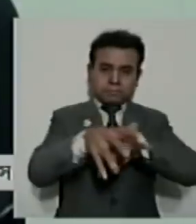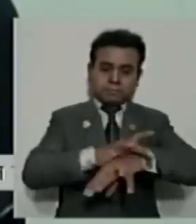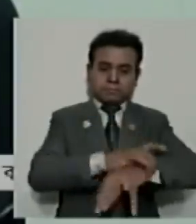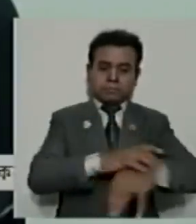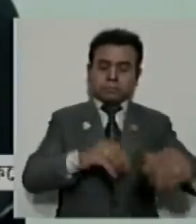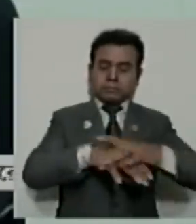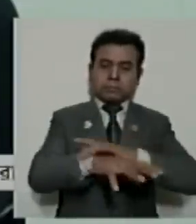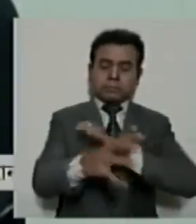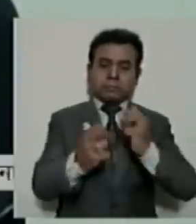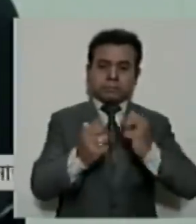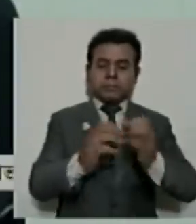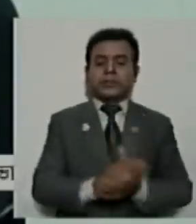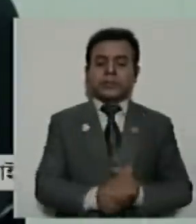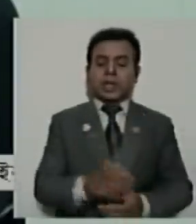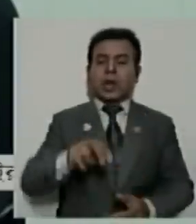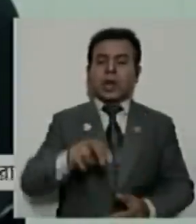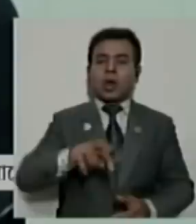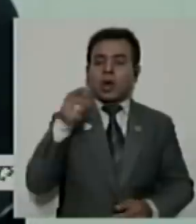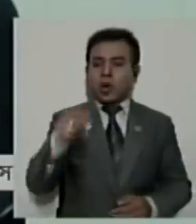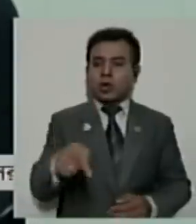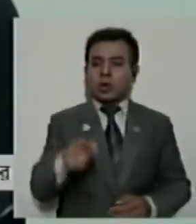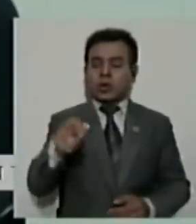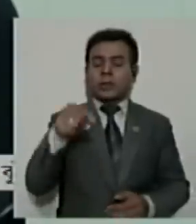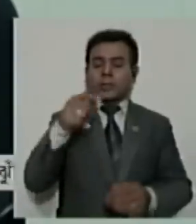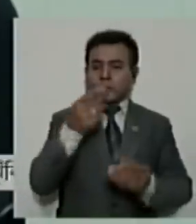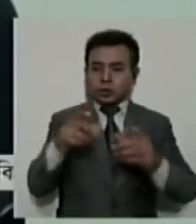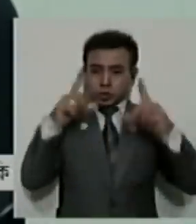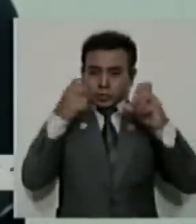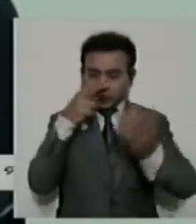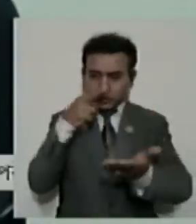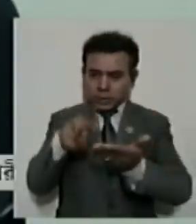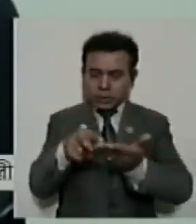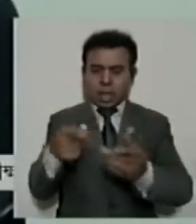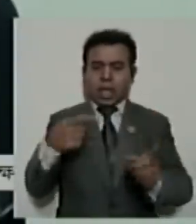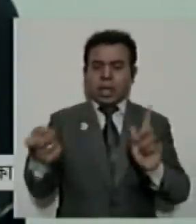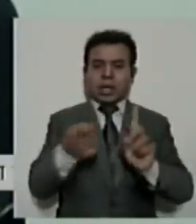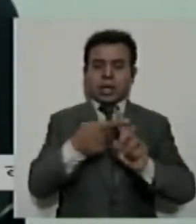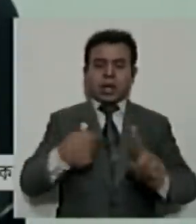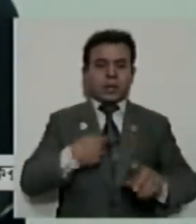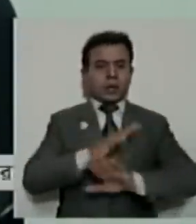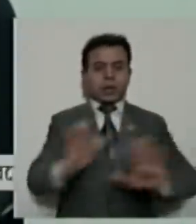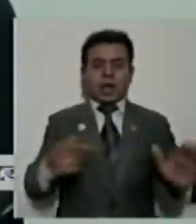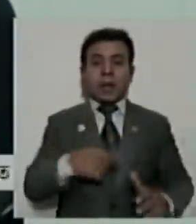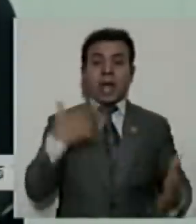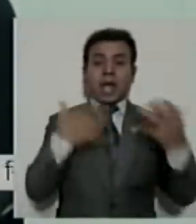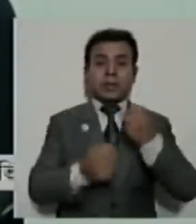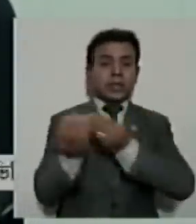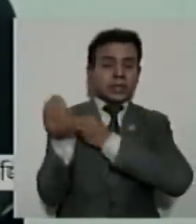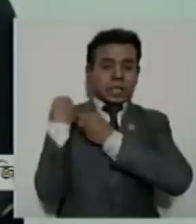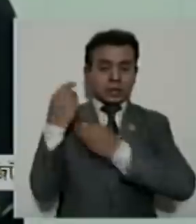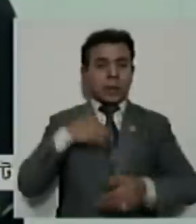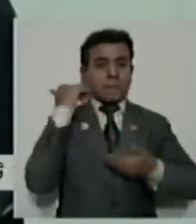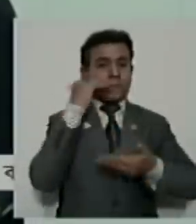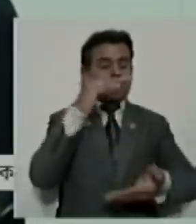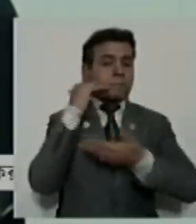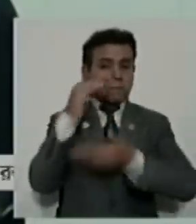আমাদের কারিগরি কমিটি এবং স্বাস্থ্য অধিদপ্তরের কারিগরি কমিটি কর্তৃক সেগুলো পরীক্ষিত করে আপনাকে প্রেরণ করা হচ্ছে। একটি